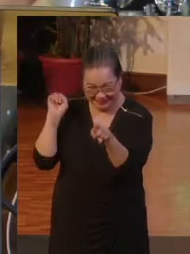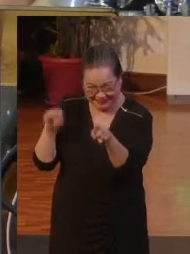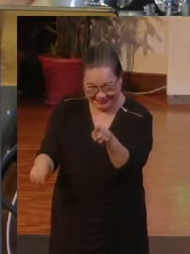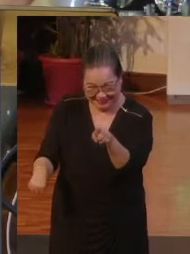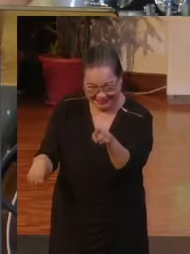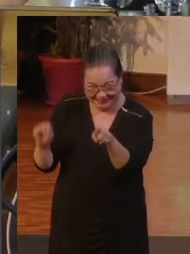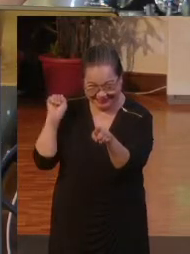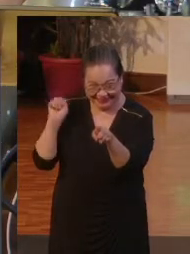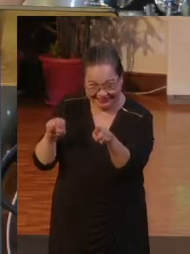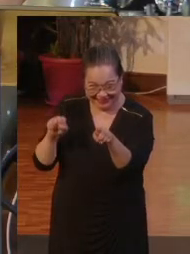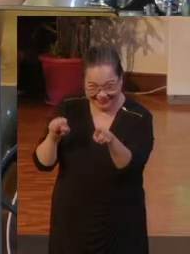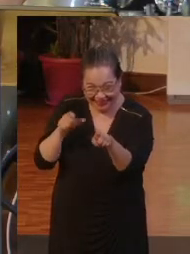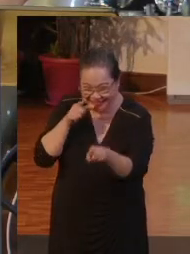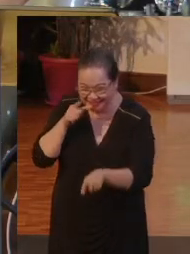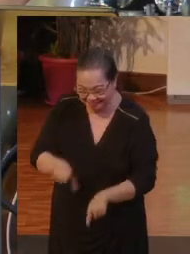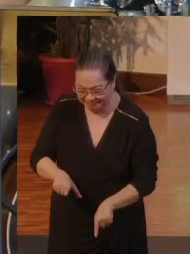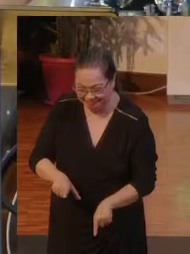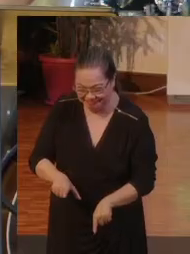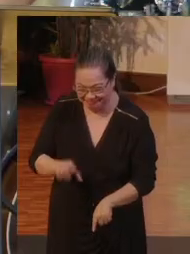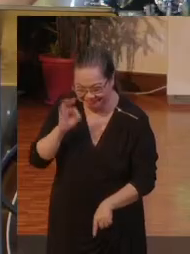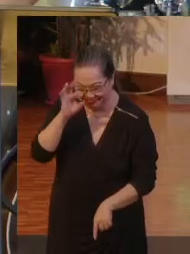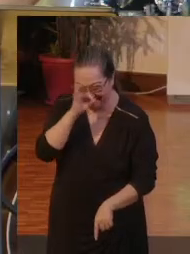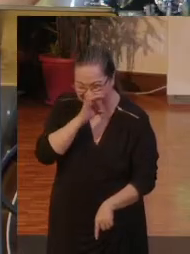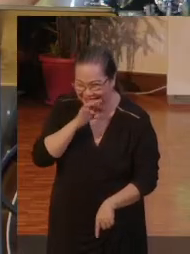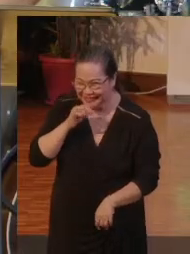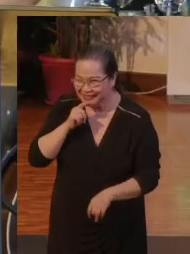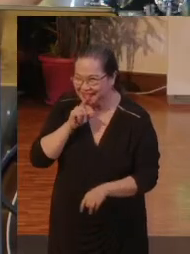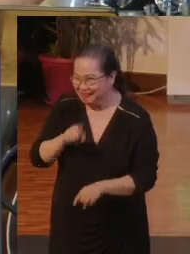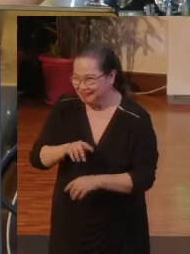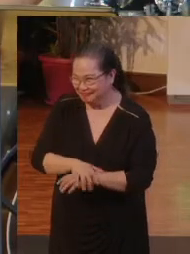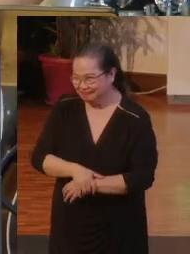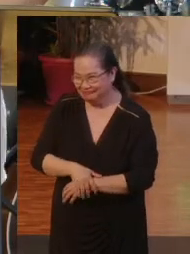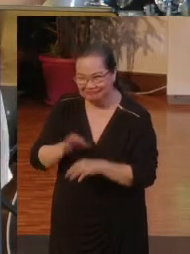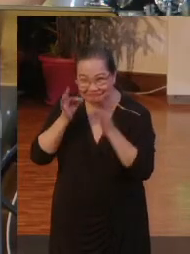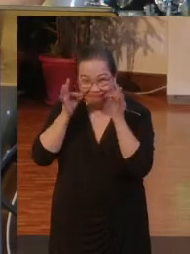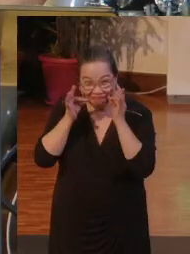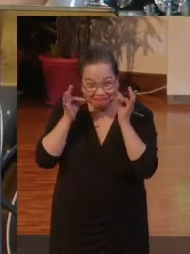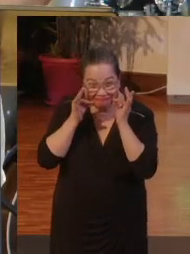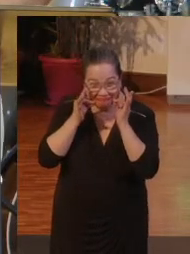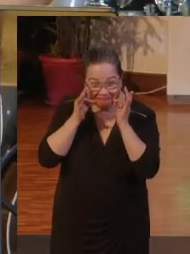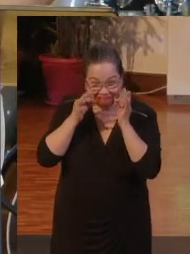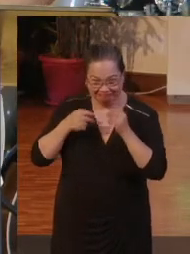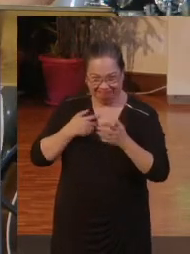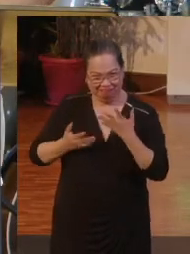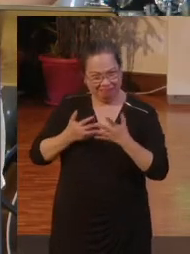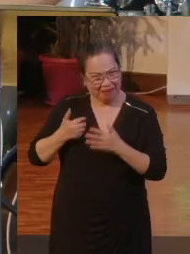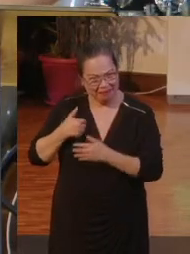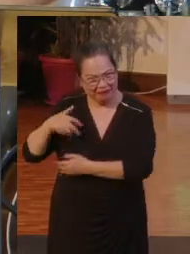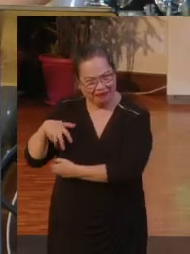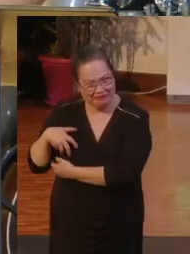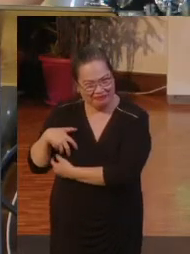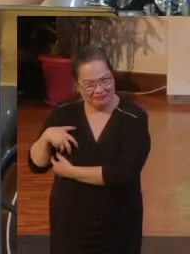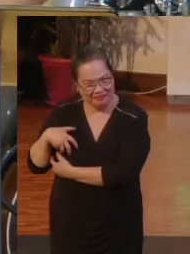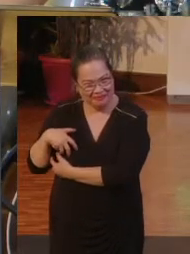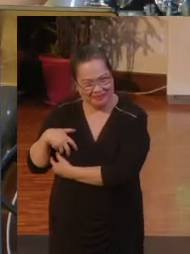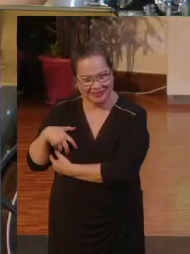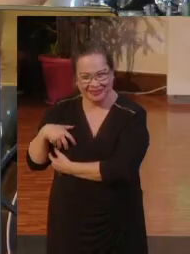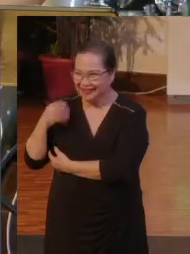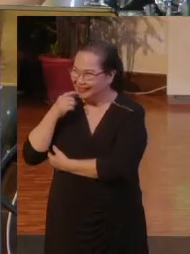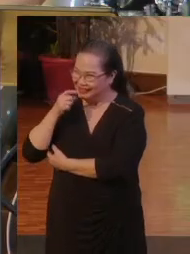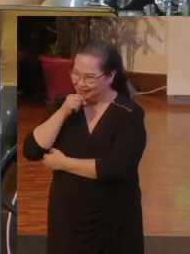Para daw swerte. No? Baka may bit-bit silang ganon na mga